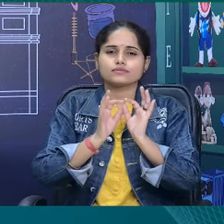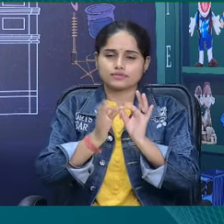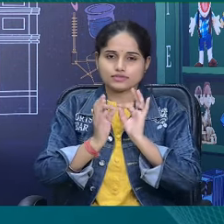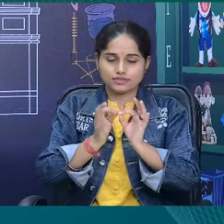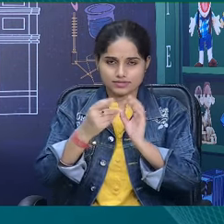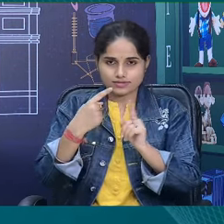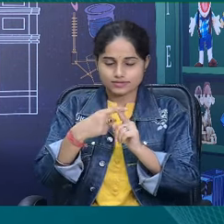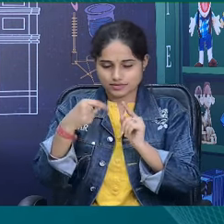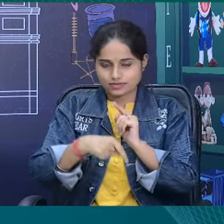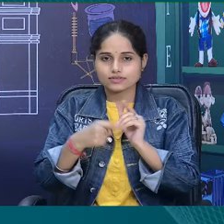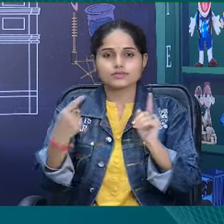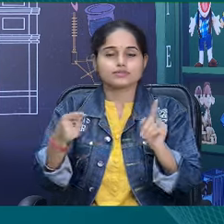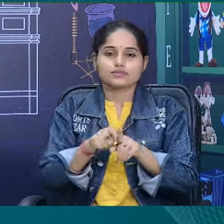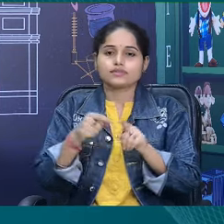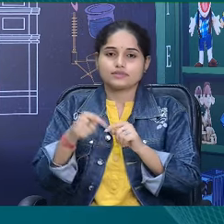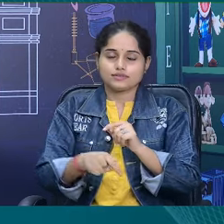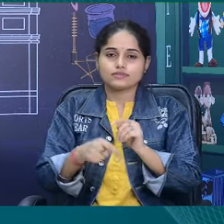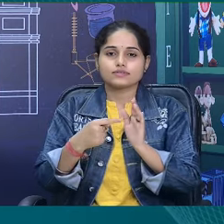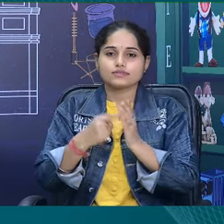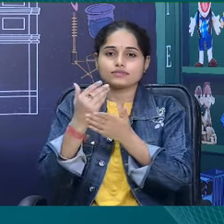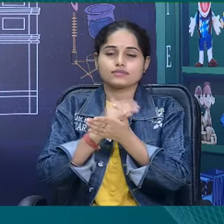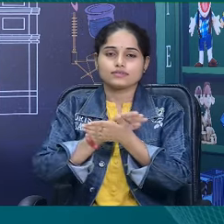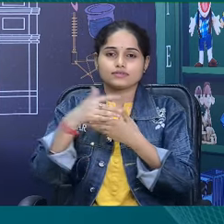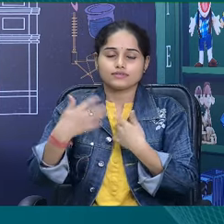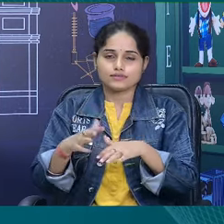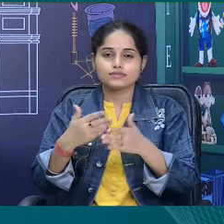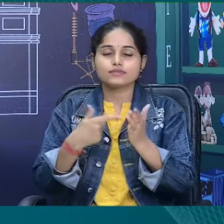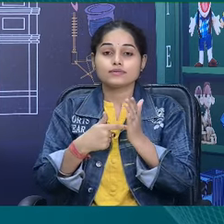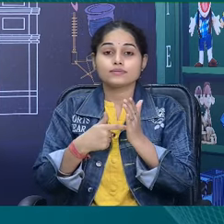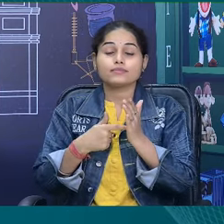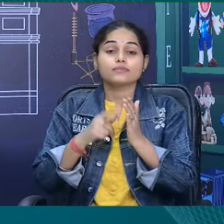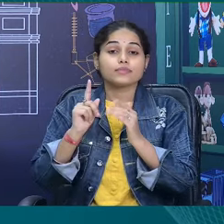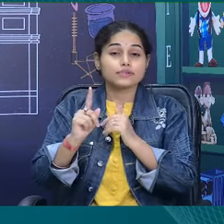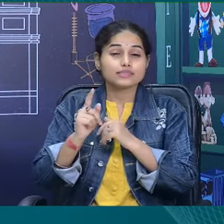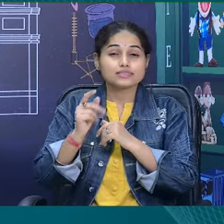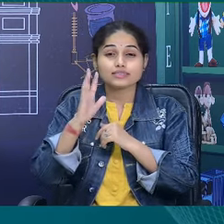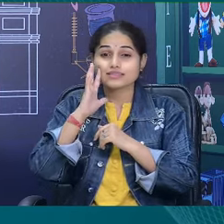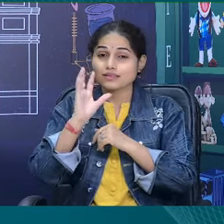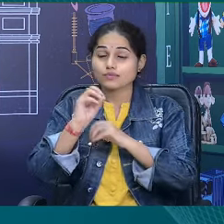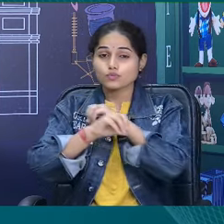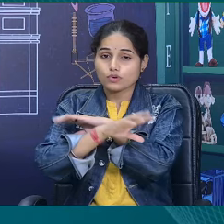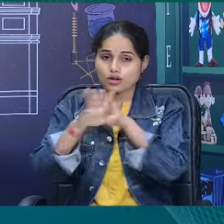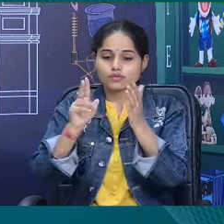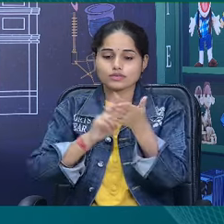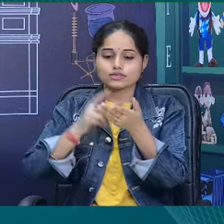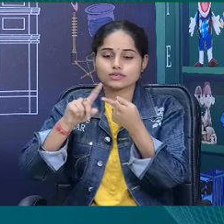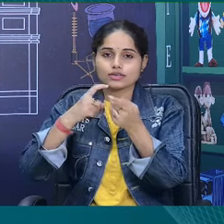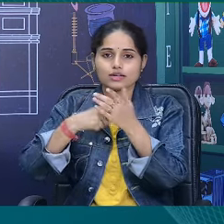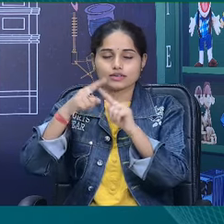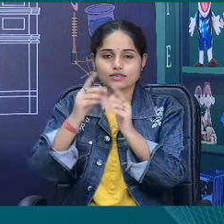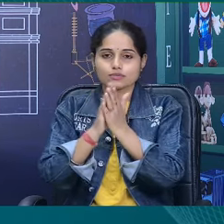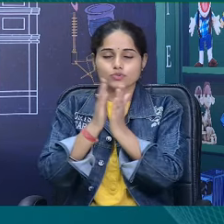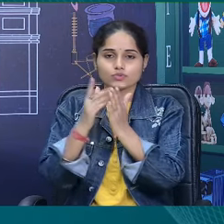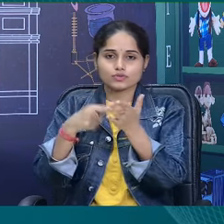को और इसके साथ ही आज का यह सत्र समाप्त करने की अनुमति चाहूंगा और एक जरूरी सूचना पाठ्य पुस्तकों के संबंध में आप सभी को दे